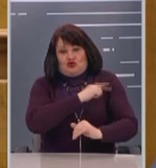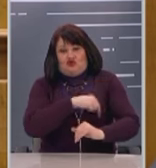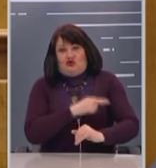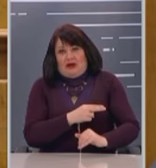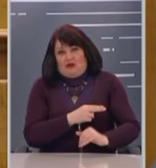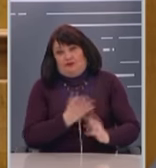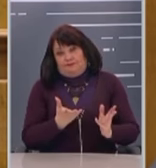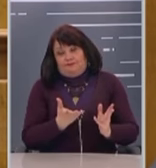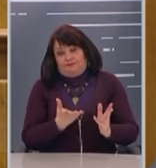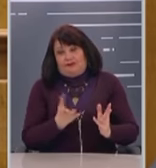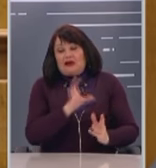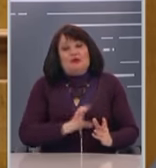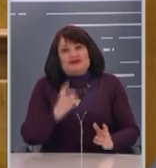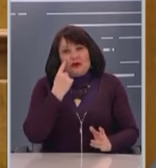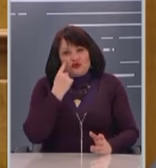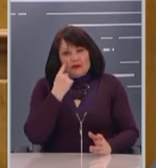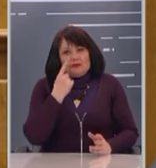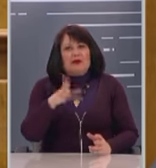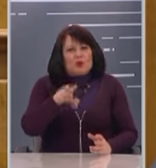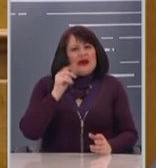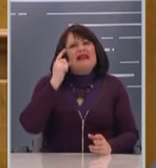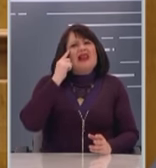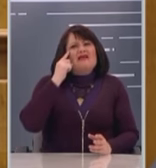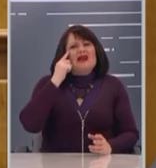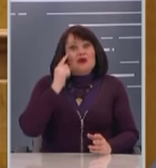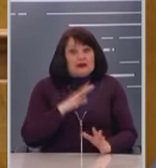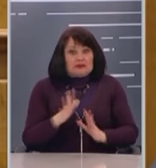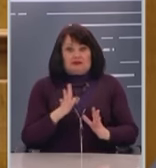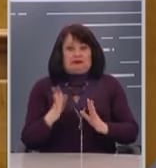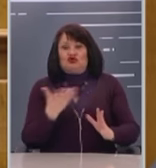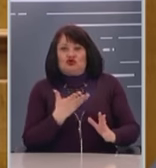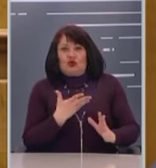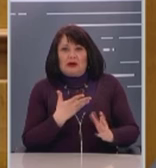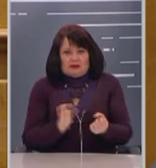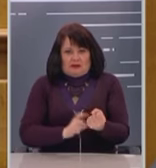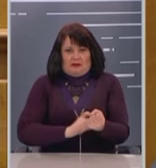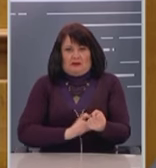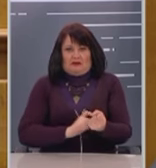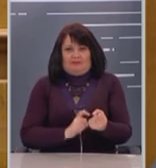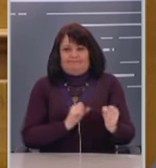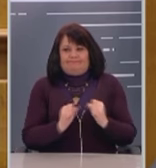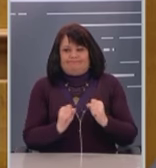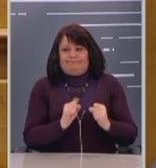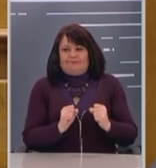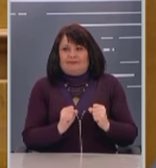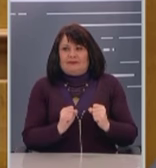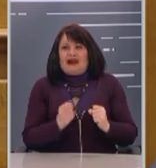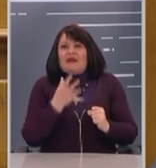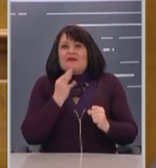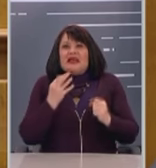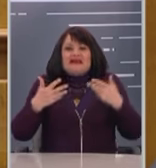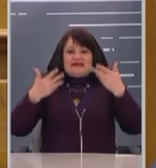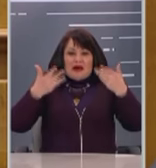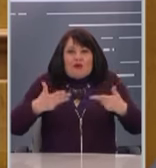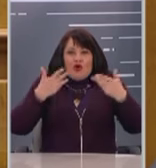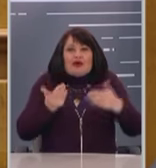Αντιλαμβάνομαι τον πανικό και τον εκνευρισμό, αλλά διαβάζοντας τα αυτά συνειδητοποίησα ότι έχετε αρχίσει ήδη να απολογίσετε πριν καν ξεκινήσει